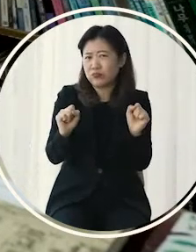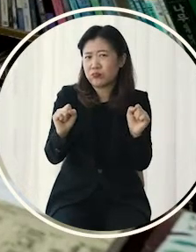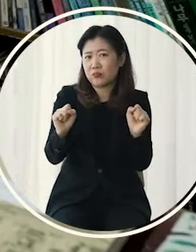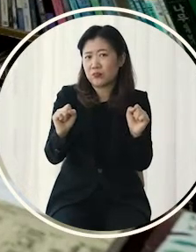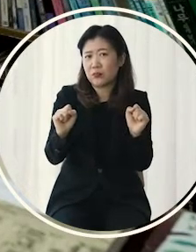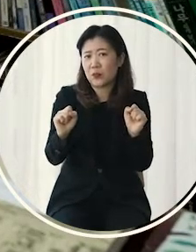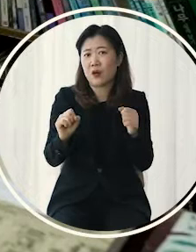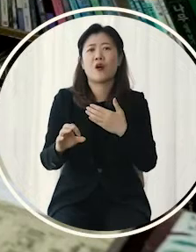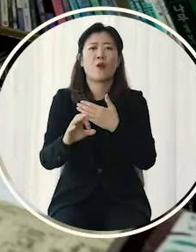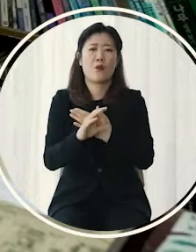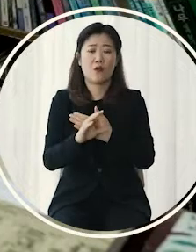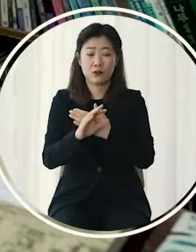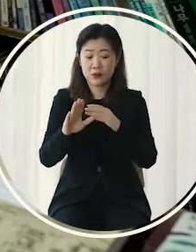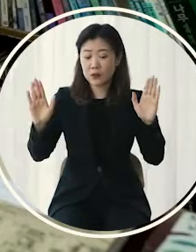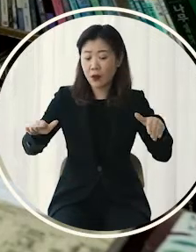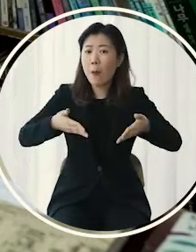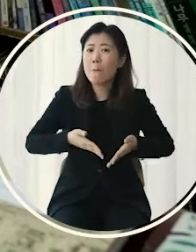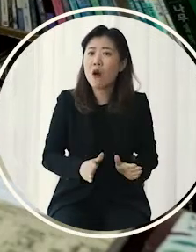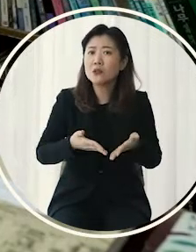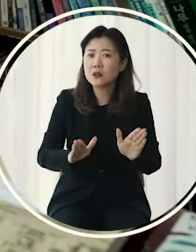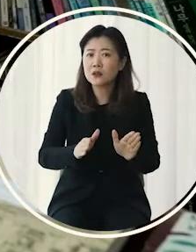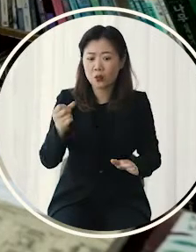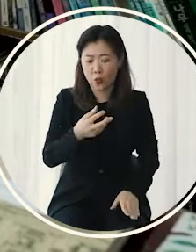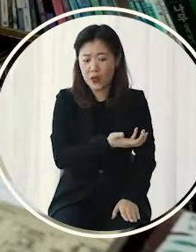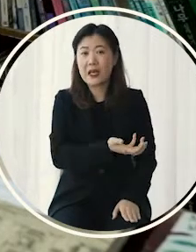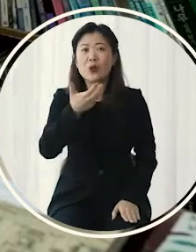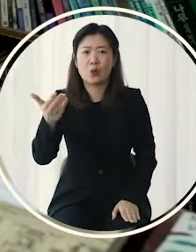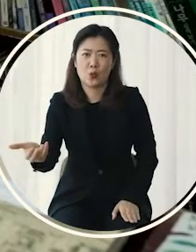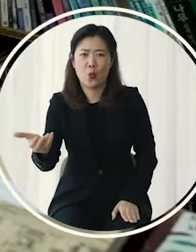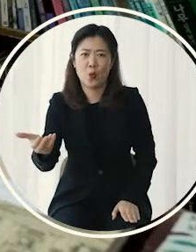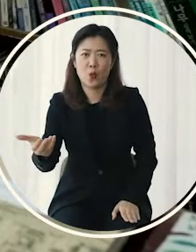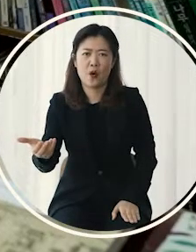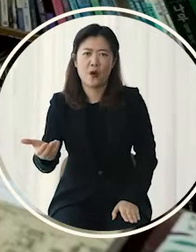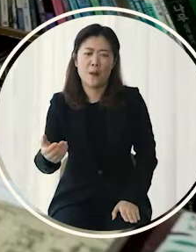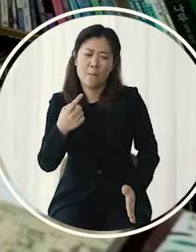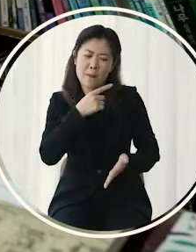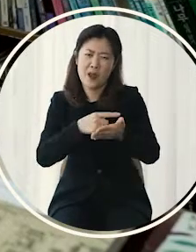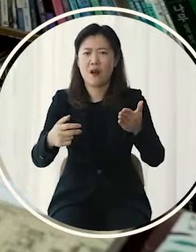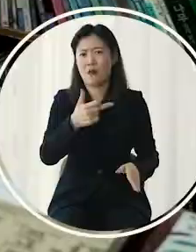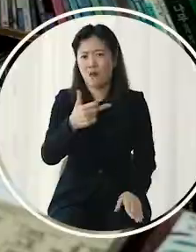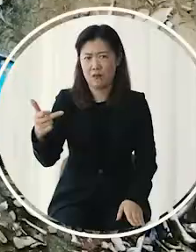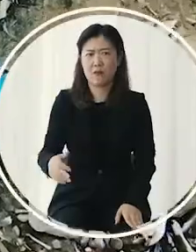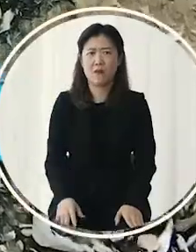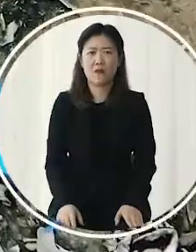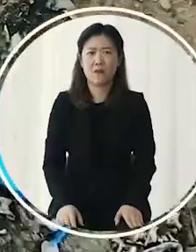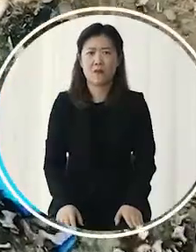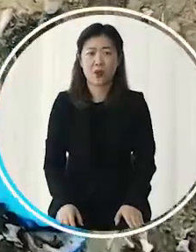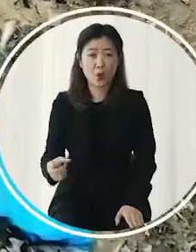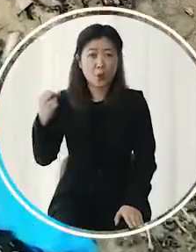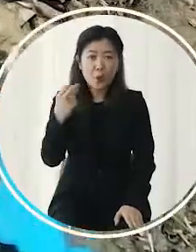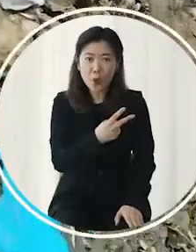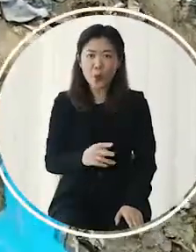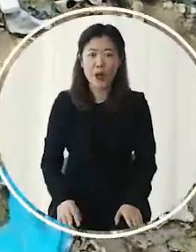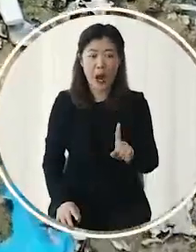나타난다던가 그러면 당연히 새들의 번식과 그런 이동에 극심하게 안 좋은 영향을 끼칠 수 있거든요. 그래서 더